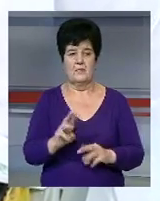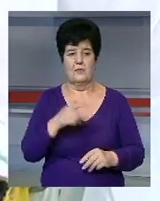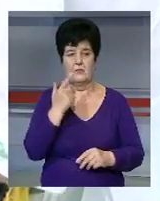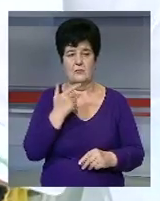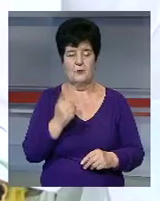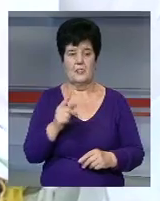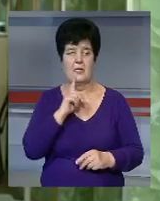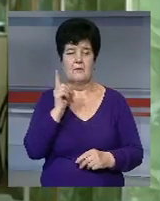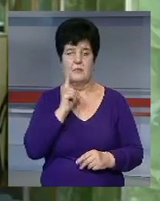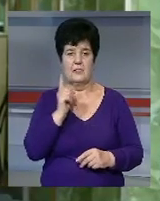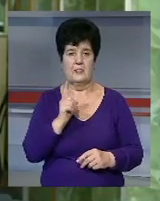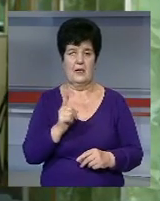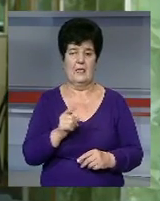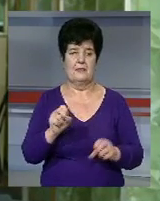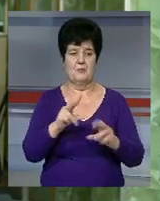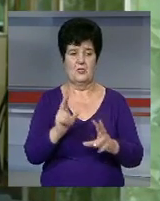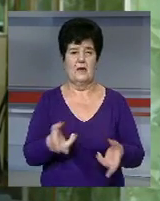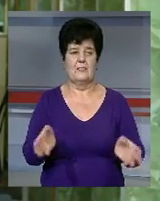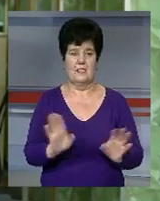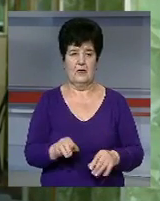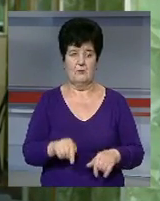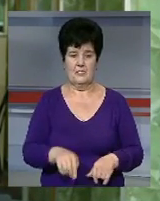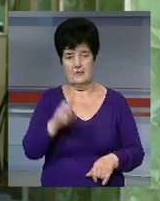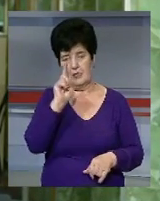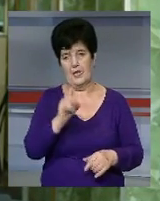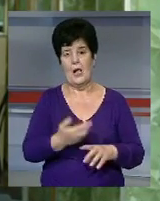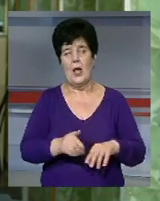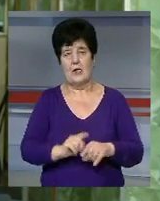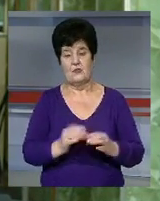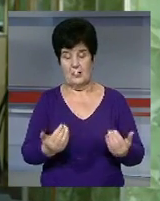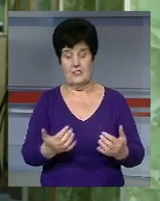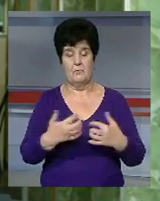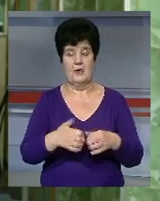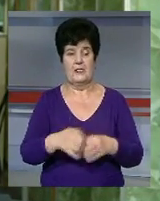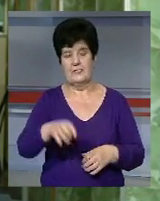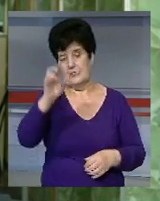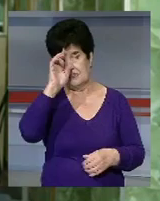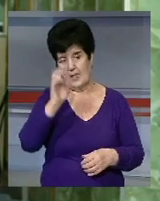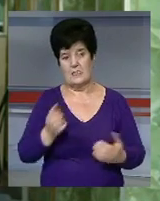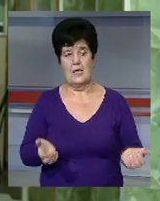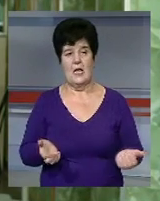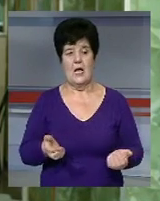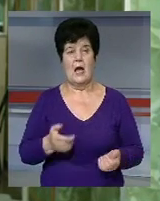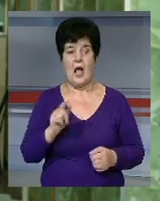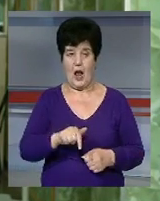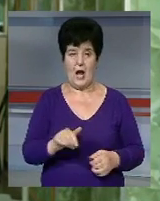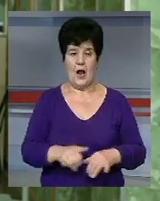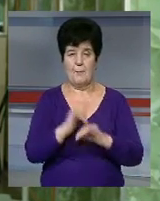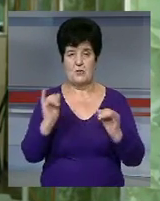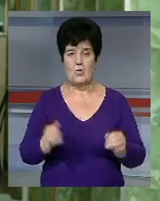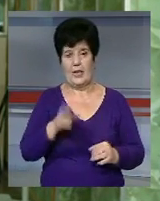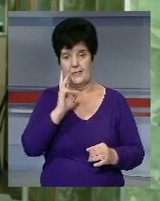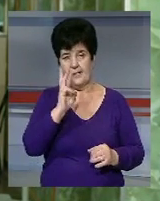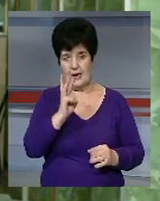specialiști să rămână în țară. Implementarea acestui mecanism din start ar majora salariul